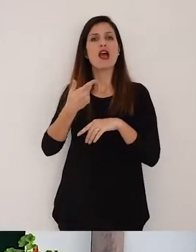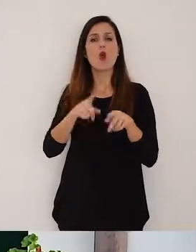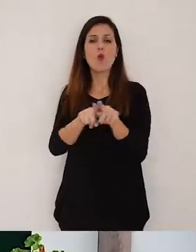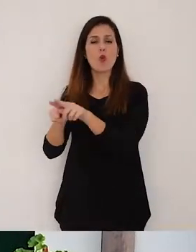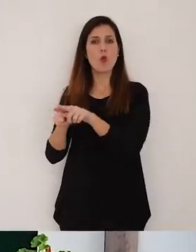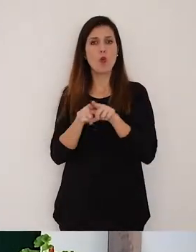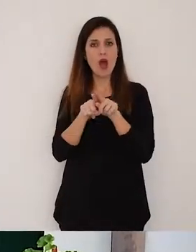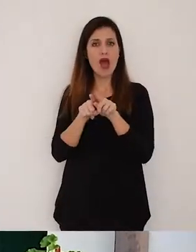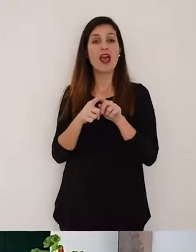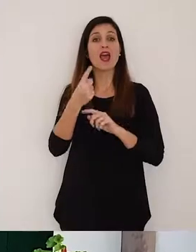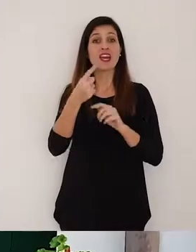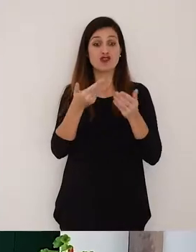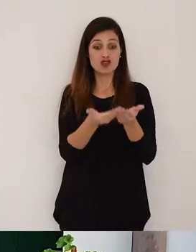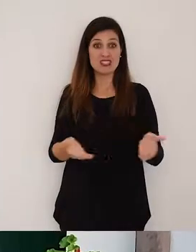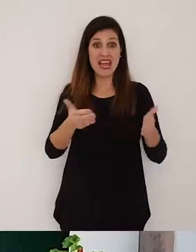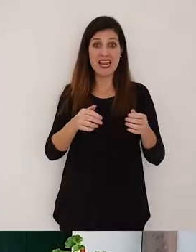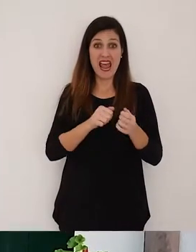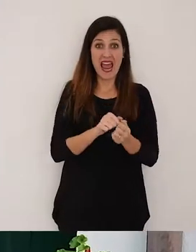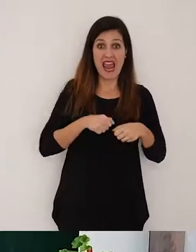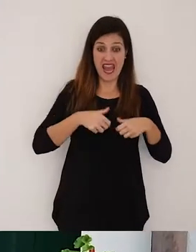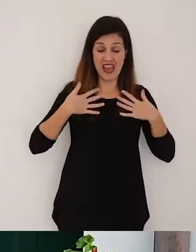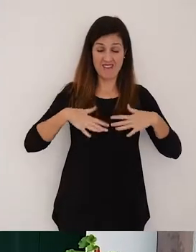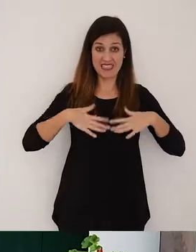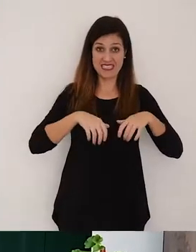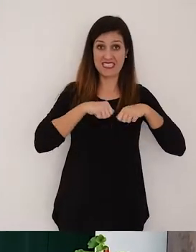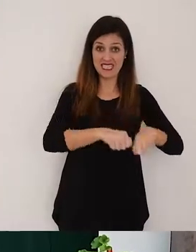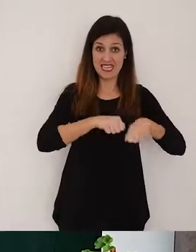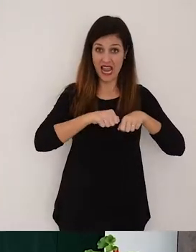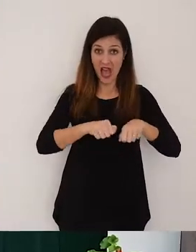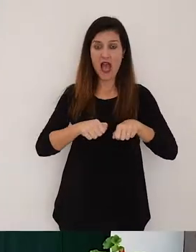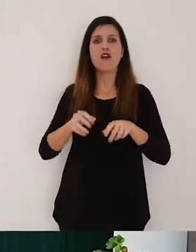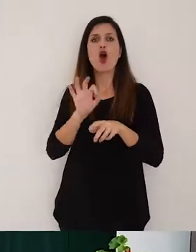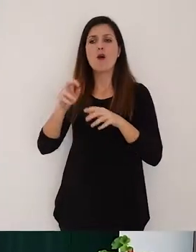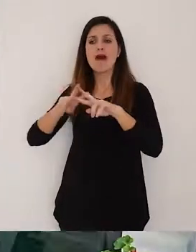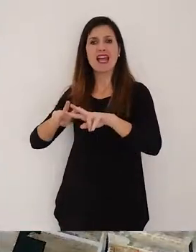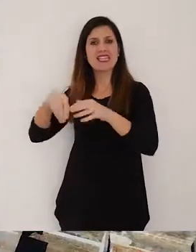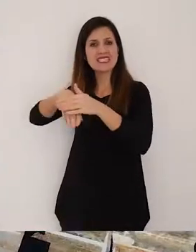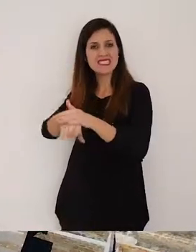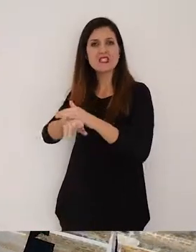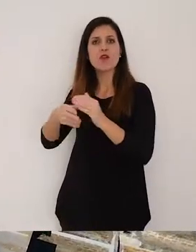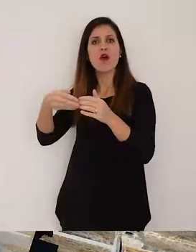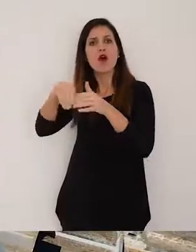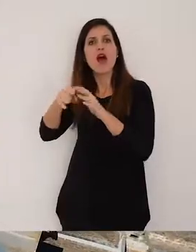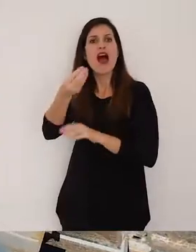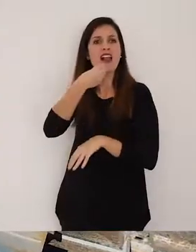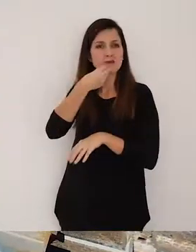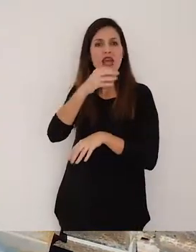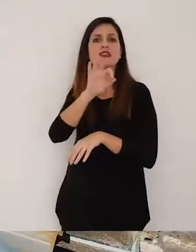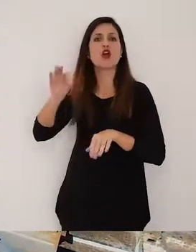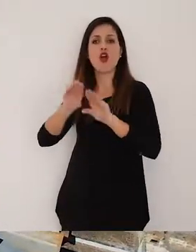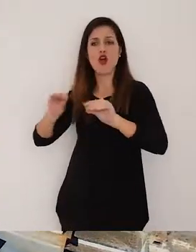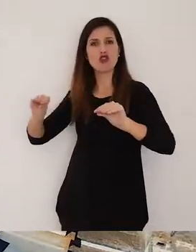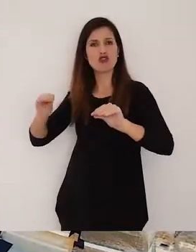raccolta dell'acqua, la pila per lavare e piccoli magazzini per la conservazione degli attrezzi e degli alimenti.